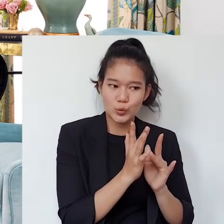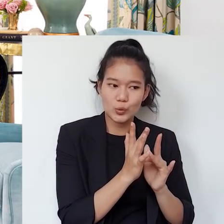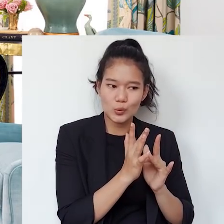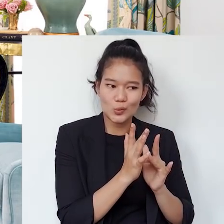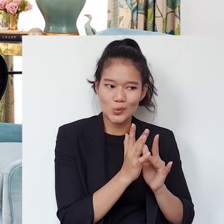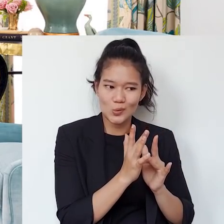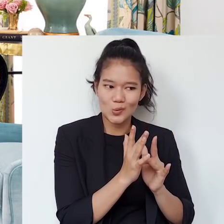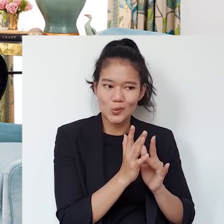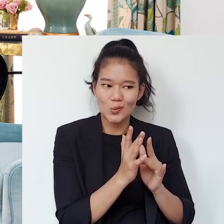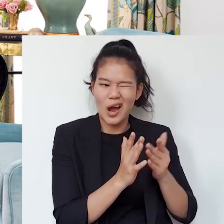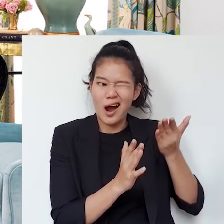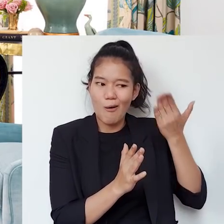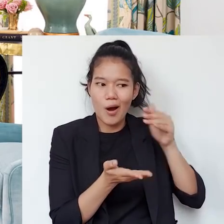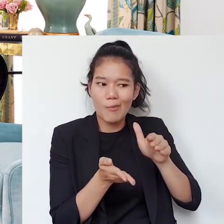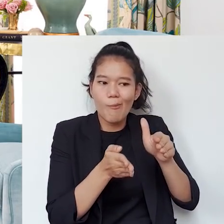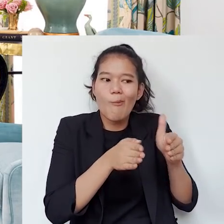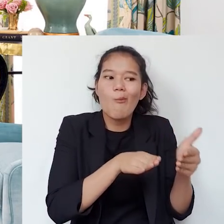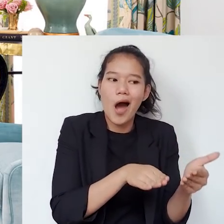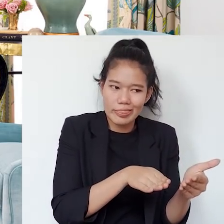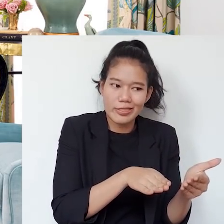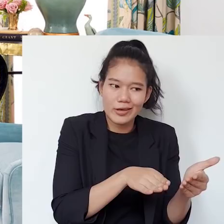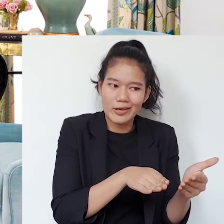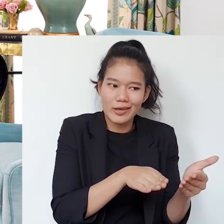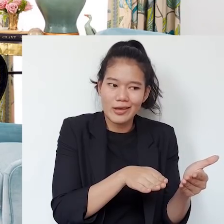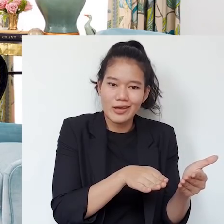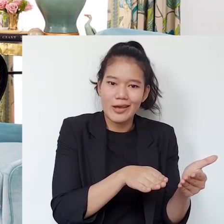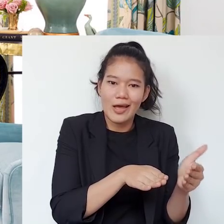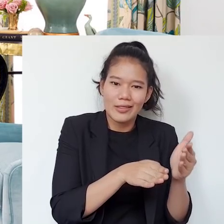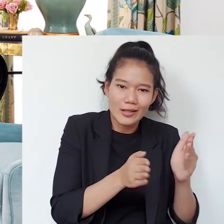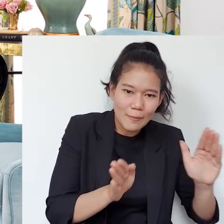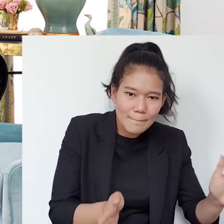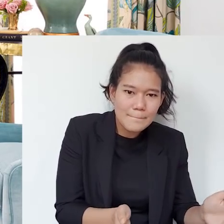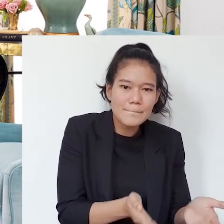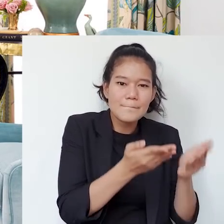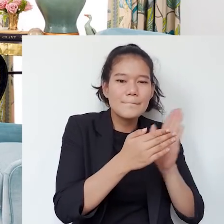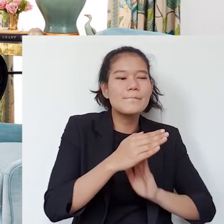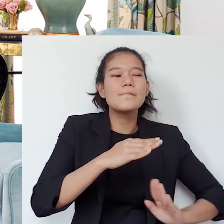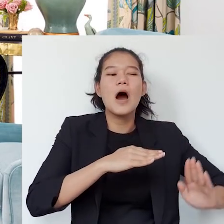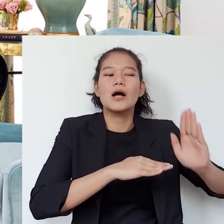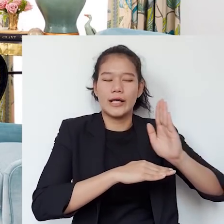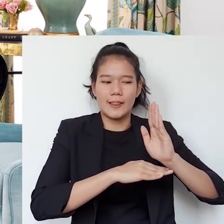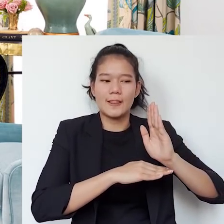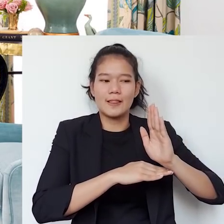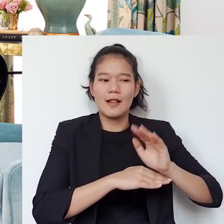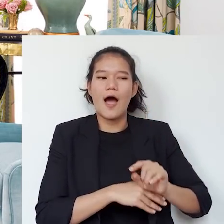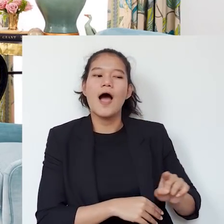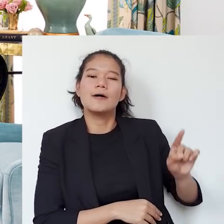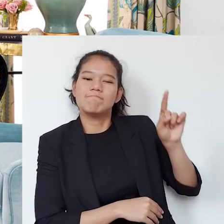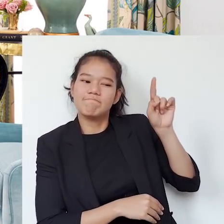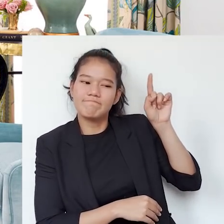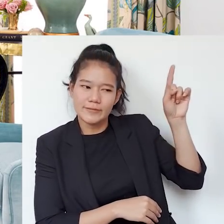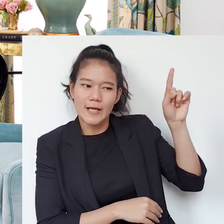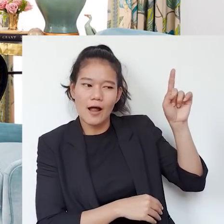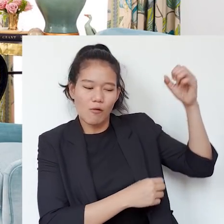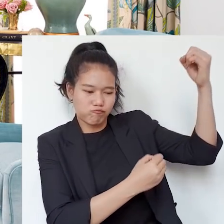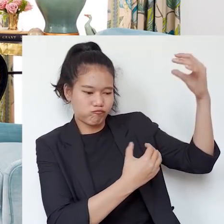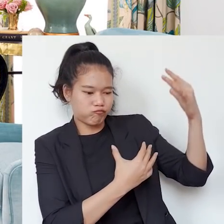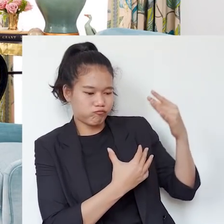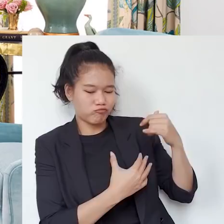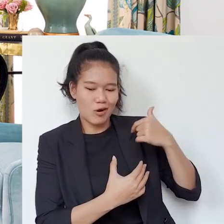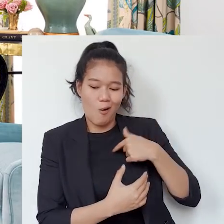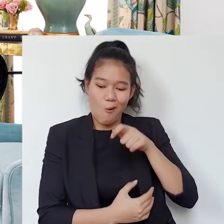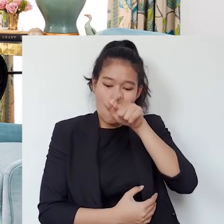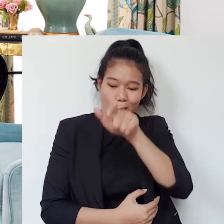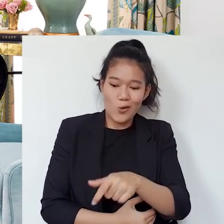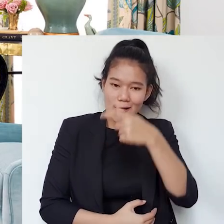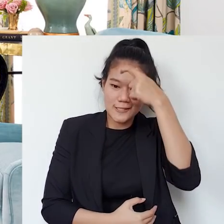yang mati dan dibangkitkan oleh Allah. Oleh kuasa dialah aku menyembuhkan si lumpuh